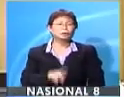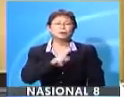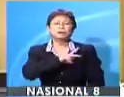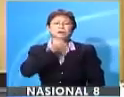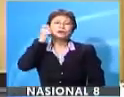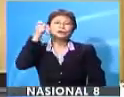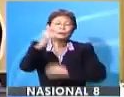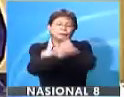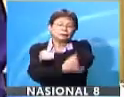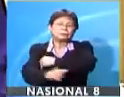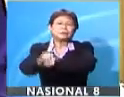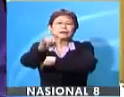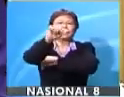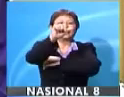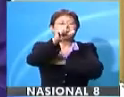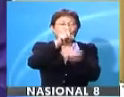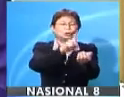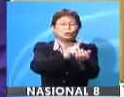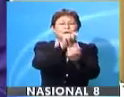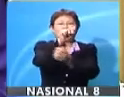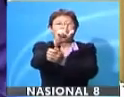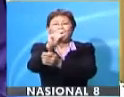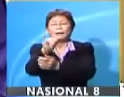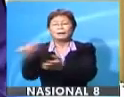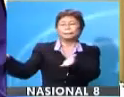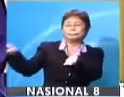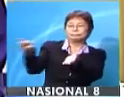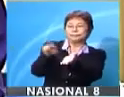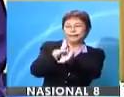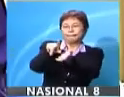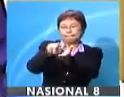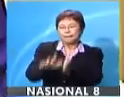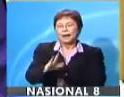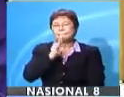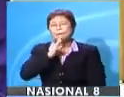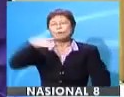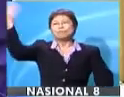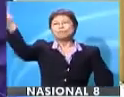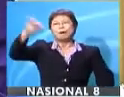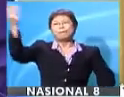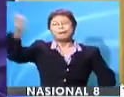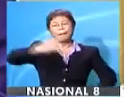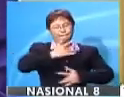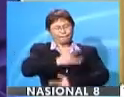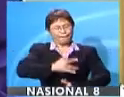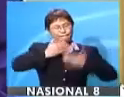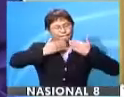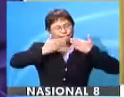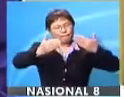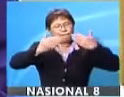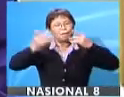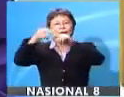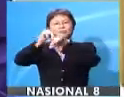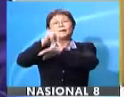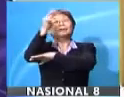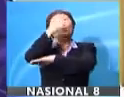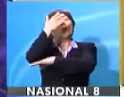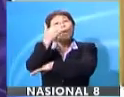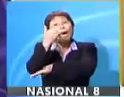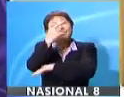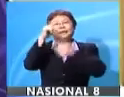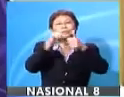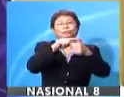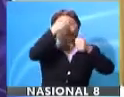Ketua Setiausaha Negara Tan Sri Dr. Ali Hamzah dalam satu kenyataan media menyampaikan ucapan penghargaan kepada kerajaan di atas